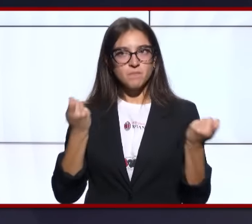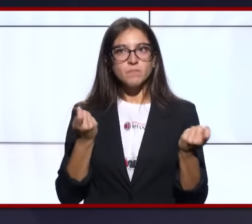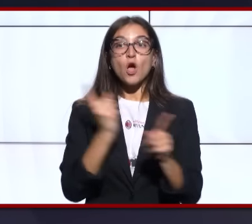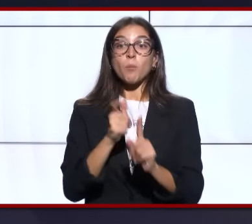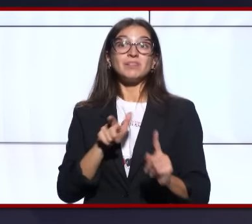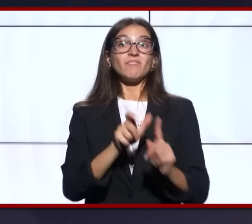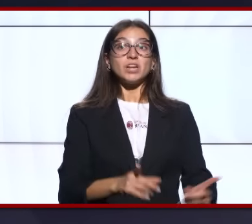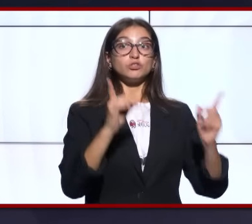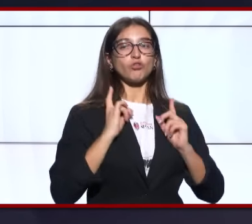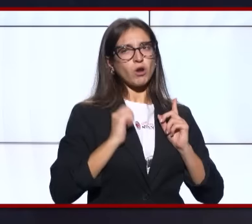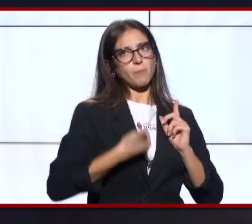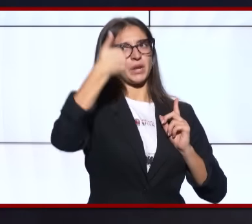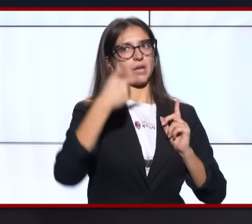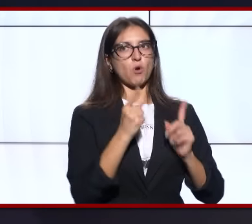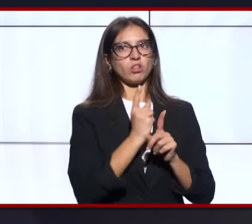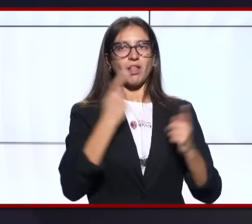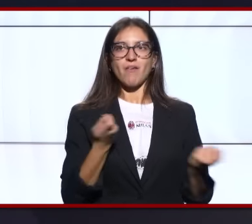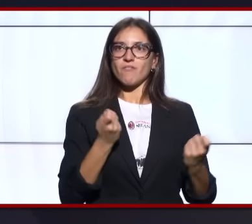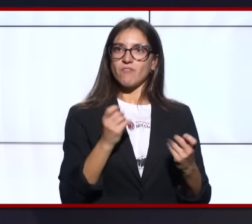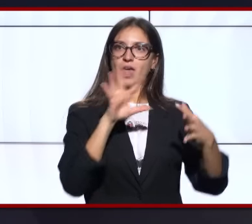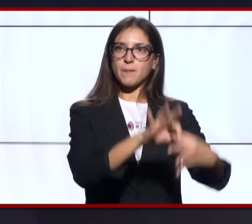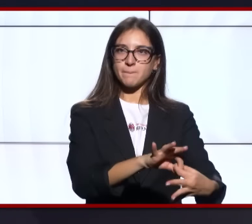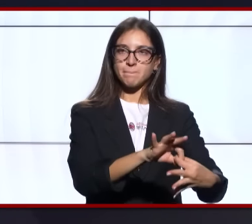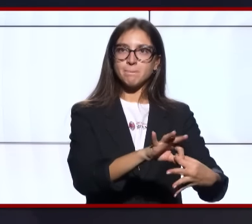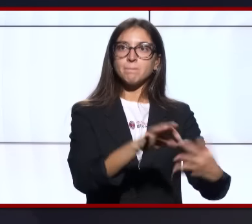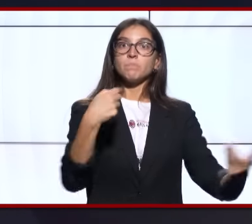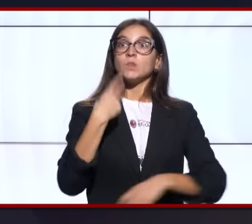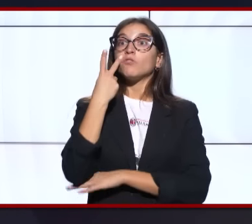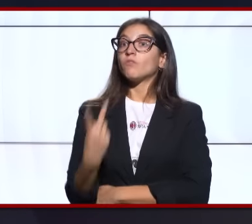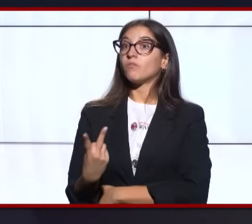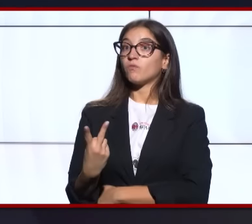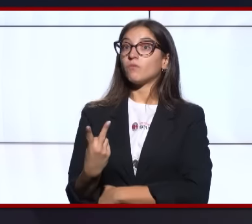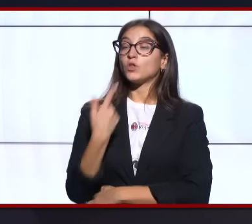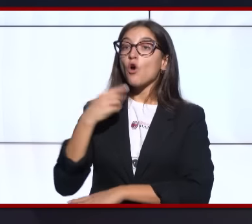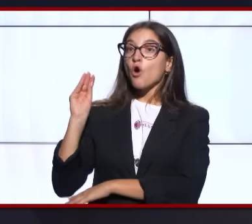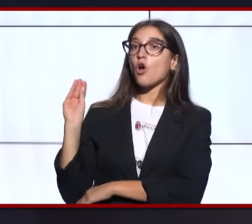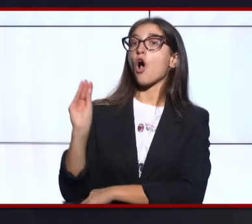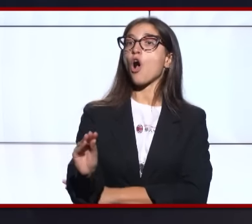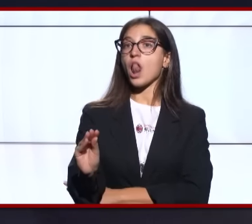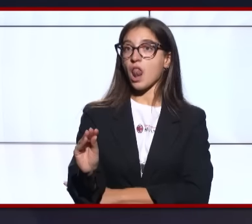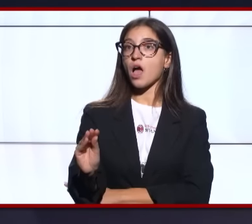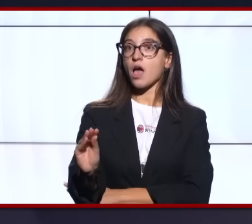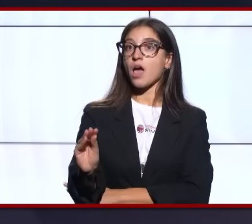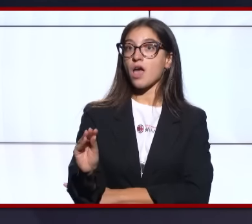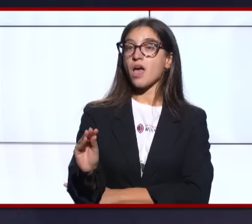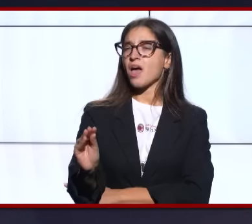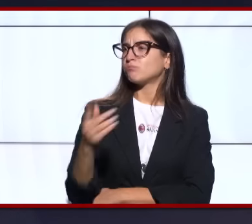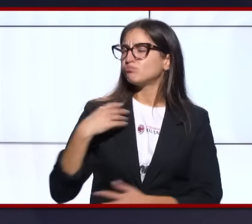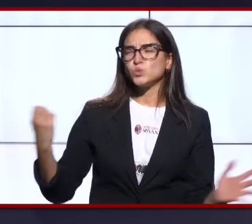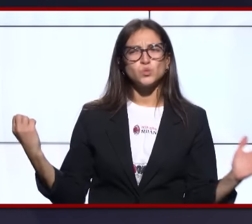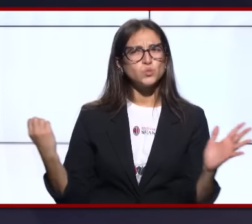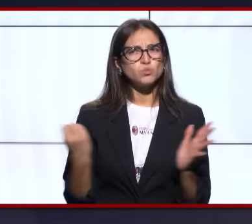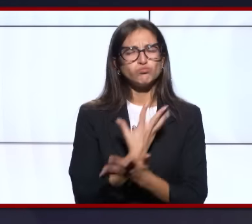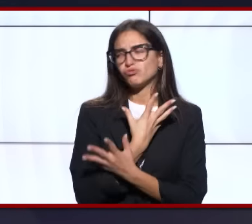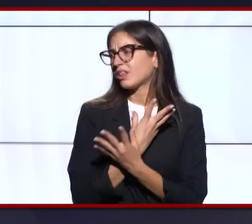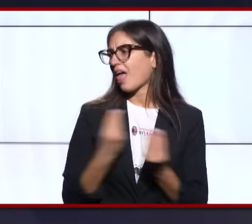difensore è quello che io vedo è che eh il gol succedono tanti